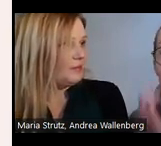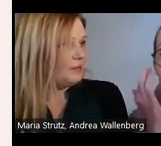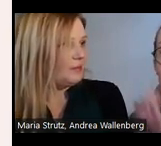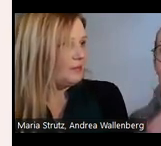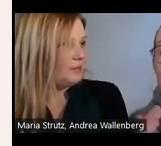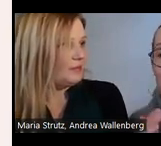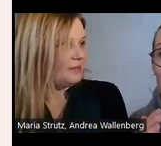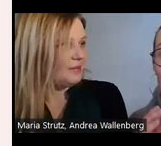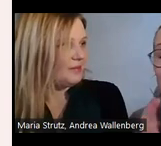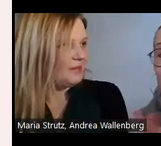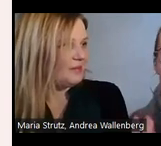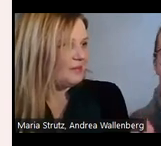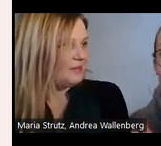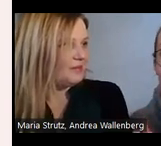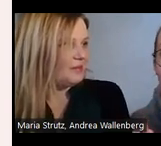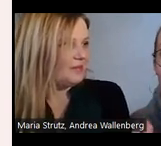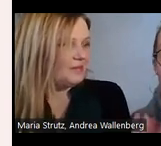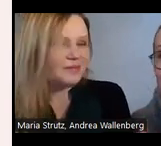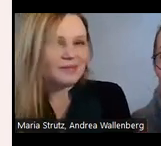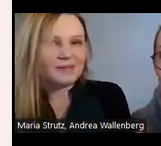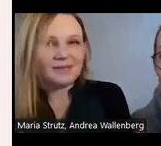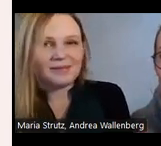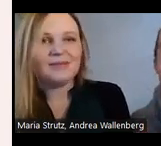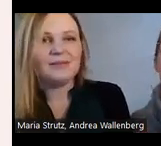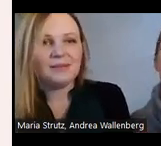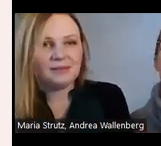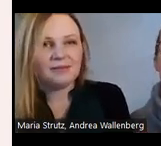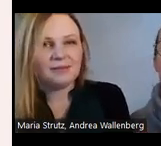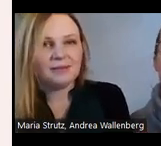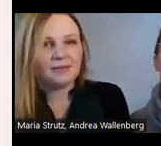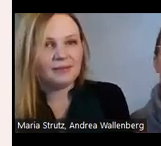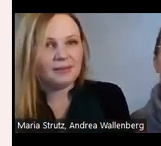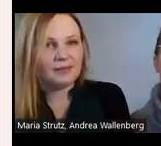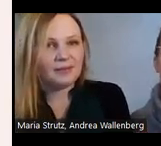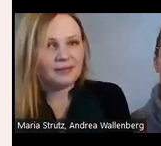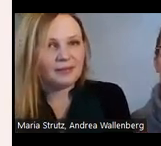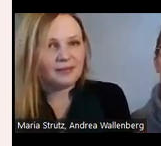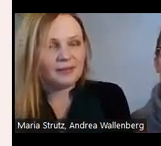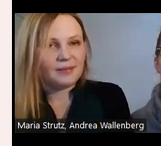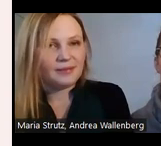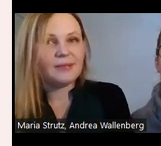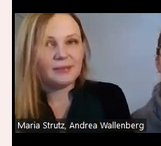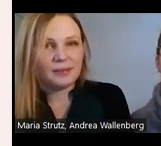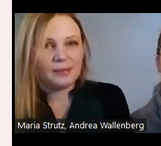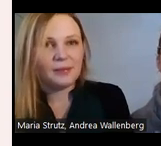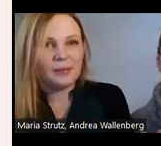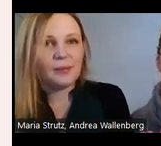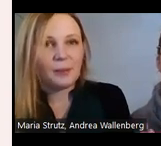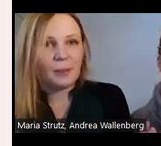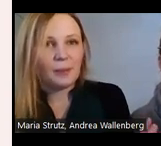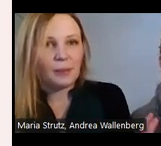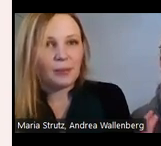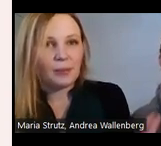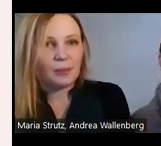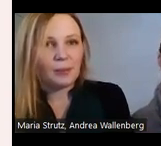det blir kall på linjen på vägen ut, så det låter inte som man ville. Men man kan ändå vara delaktig på olika sätt. Det kan även